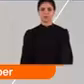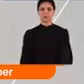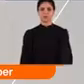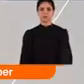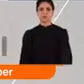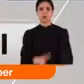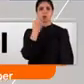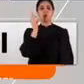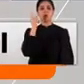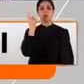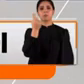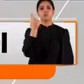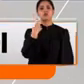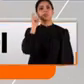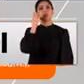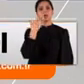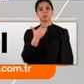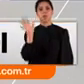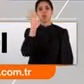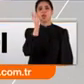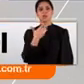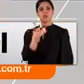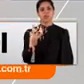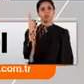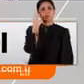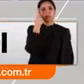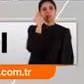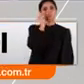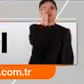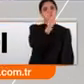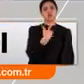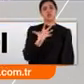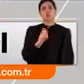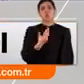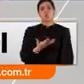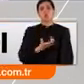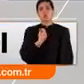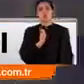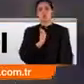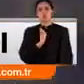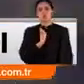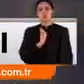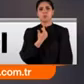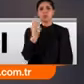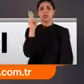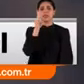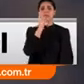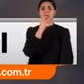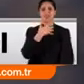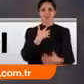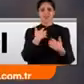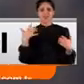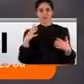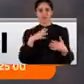Böyle bir şey hiç tahmin etmiyordum. 20 küsur senedir tanıdığımız birisiydi. Çok üzüldüm, hatta vertigo oldum. 20 yıllık bir güven,